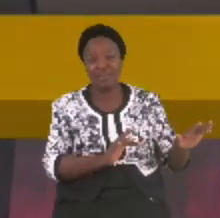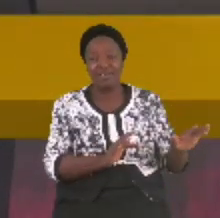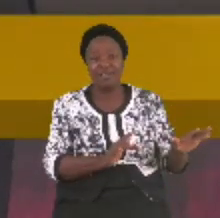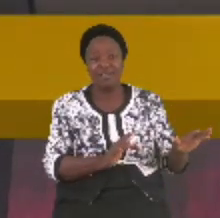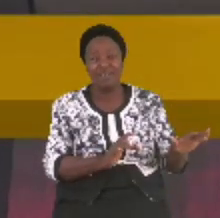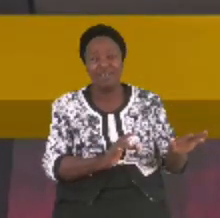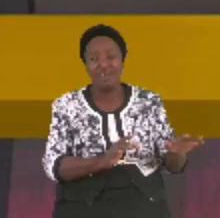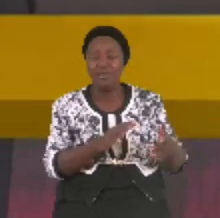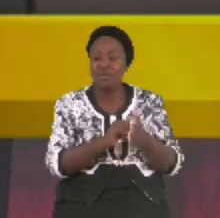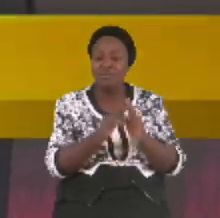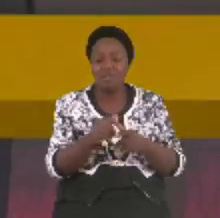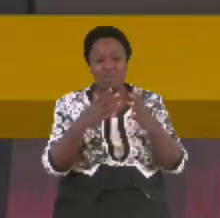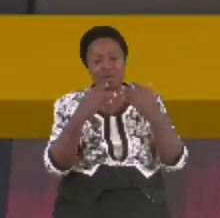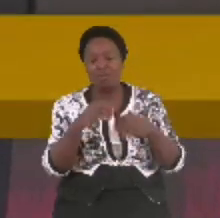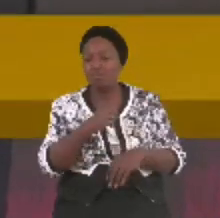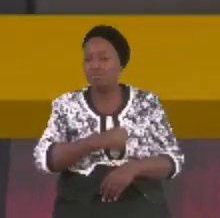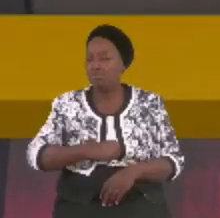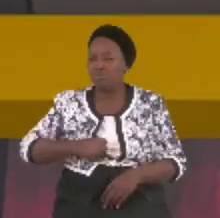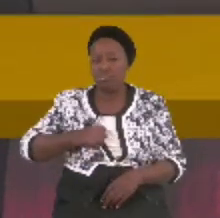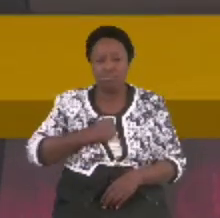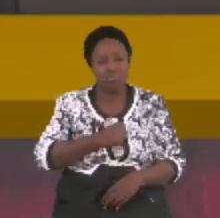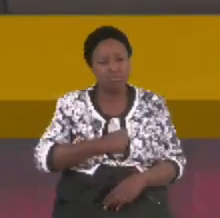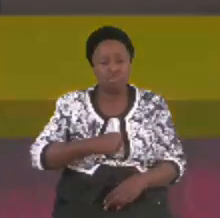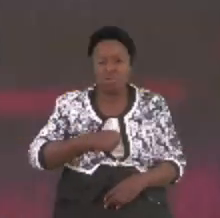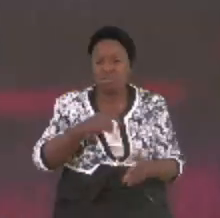chose. Oh, c'est une condition terrible.